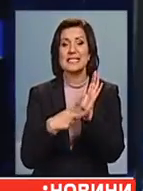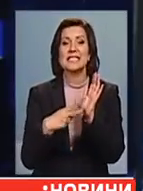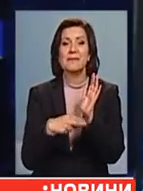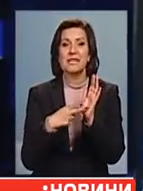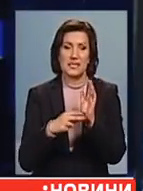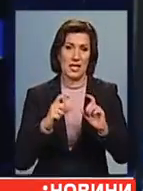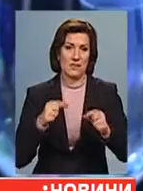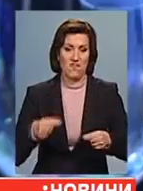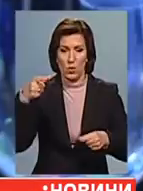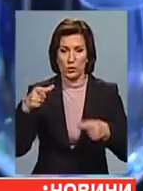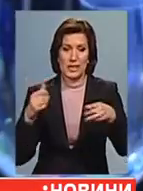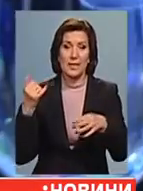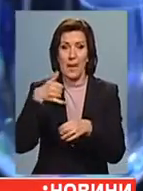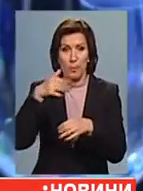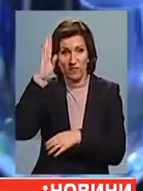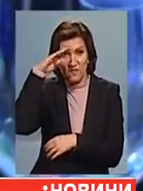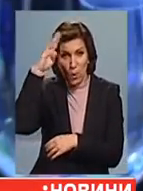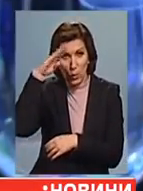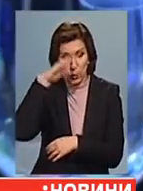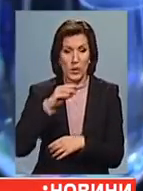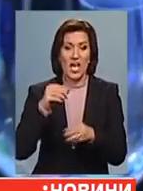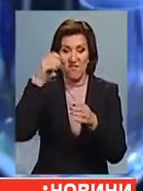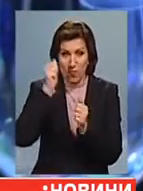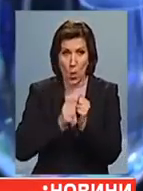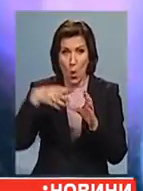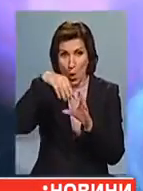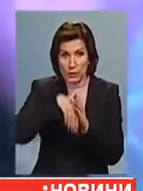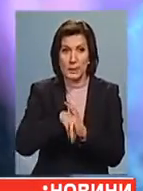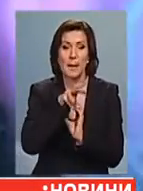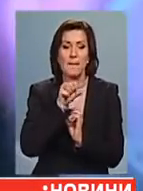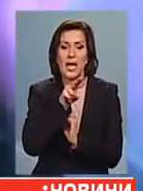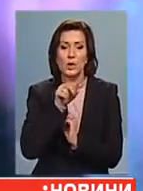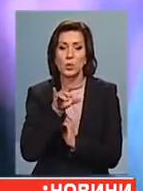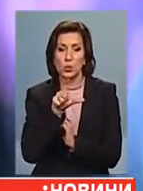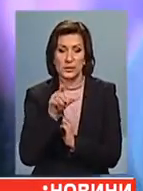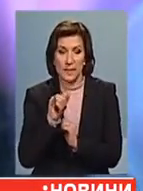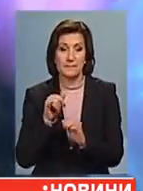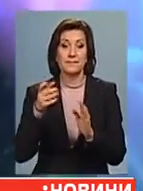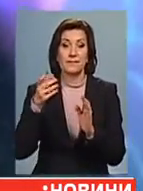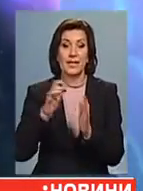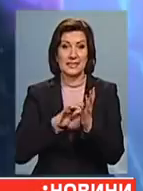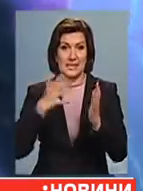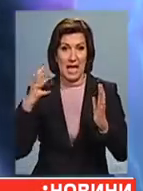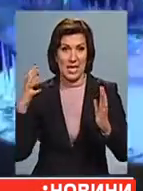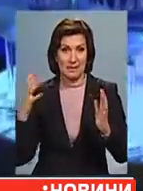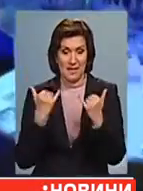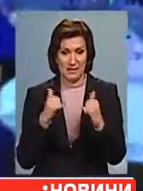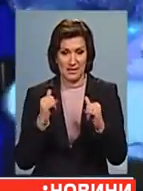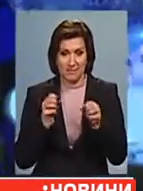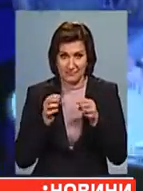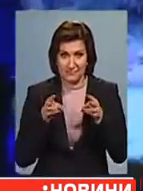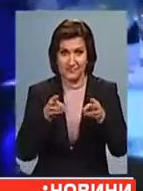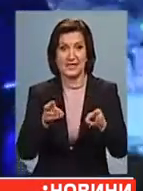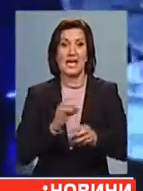десятків фужерів. Їх наповнили водою і у кожен помістили по медузі. Скляне диво підсвітили традиційними